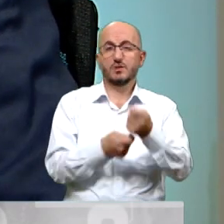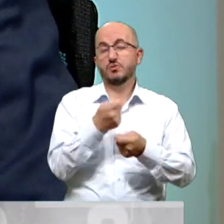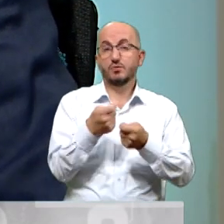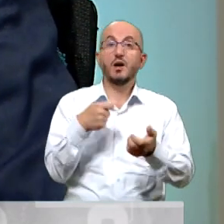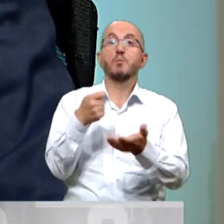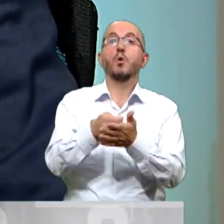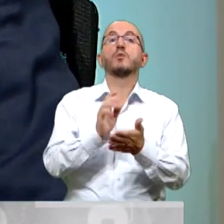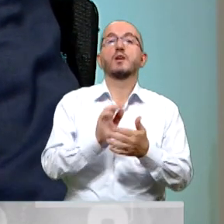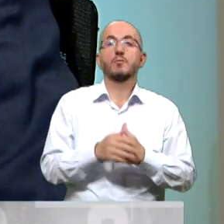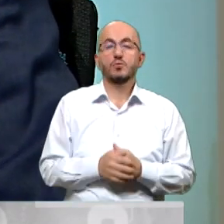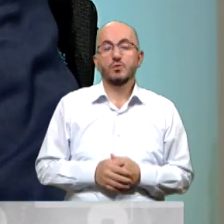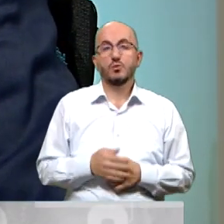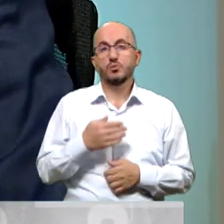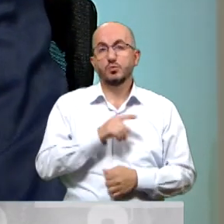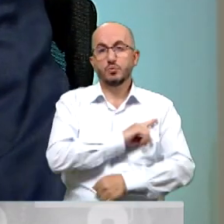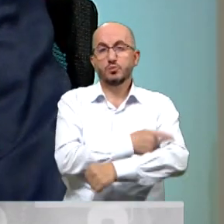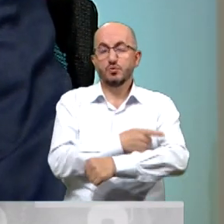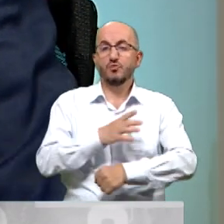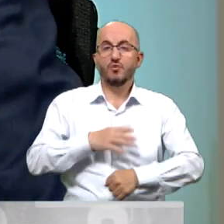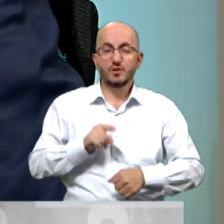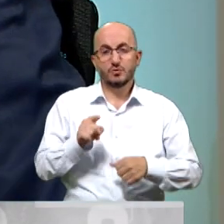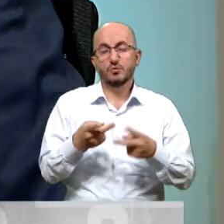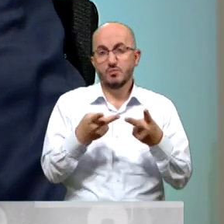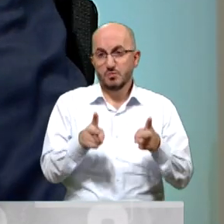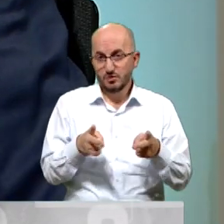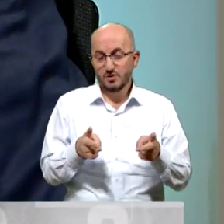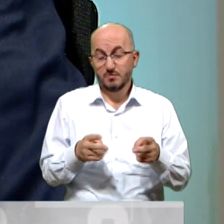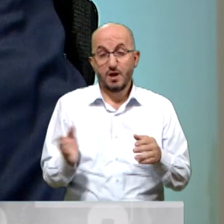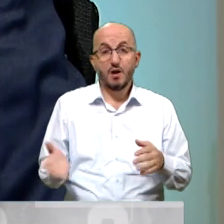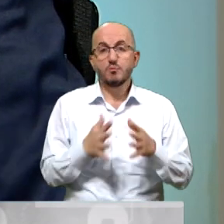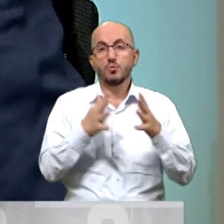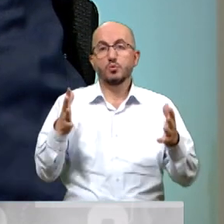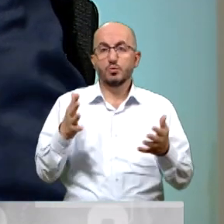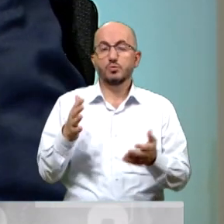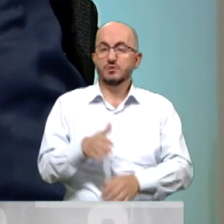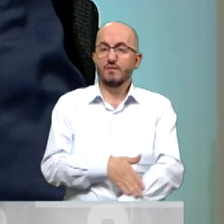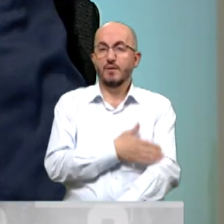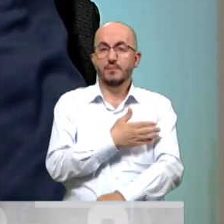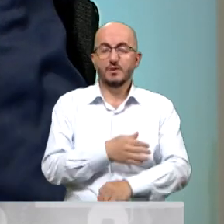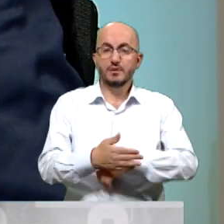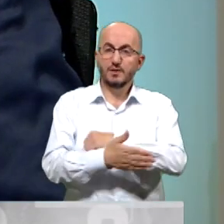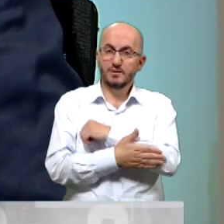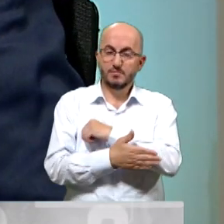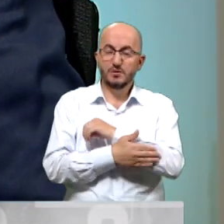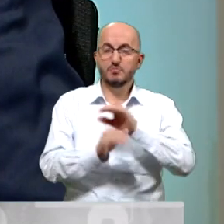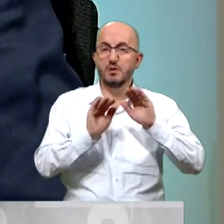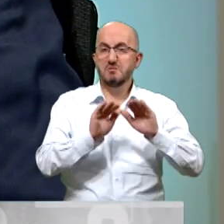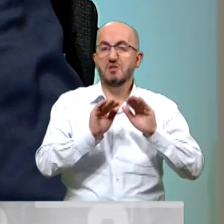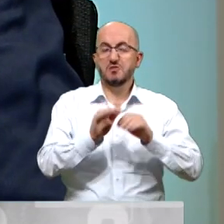ödeyemiyor, imkanı varsa onu bağışlamaları en büyük sadakadır. Yani yardımlaşmak,